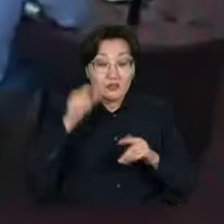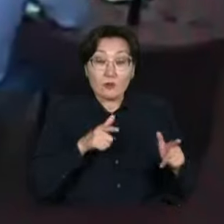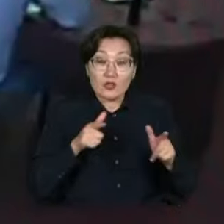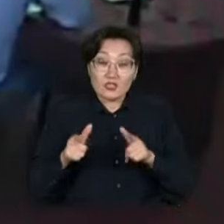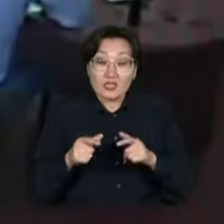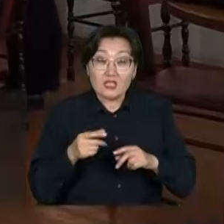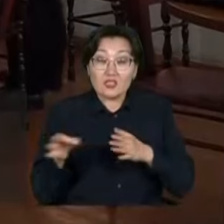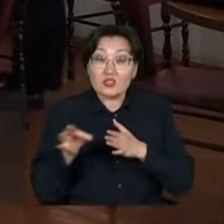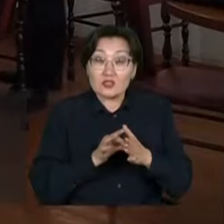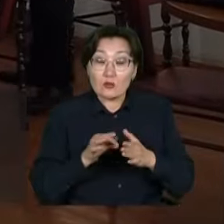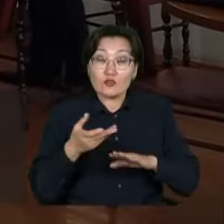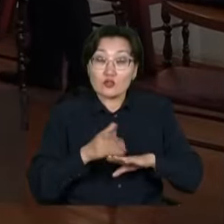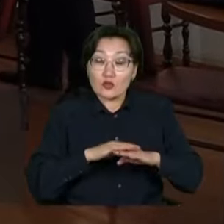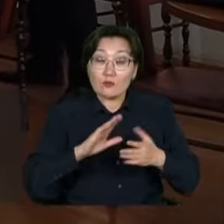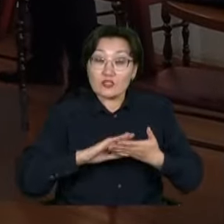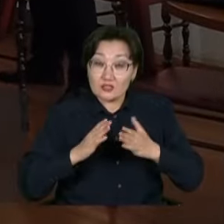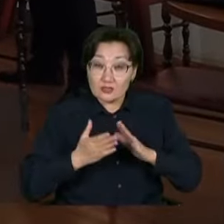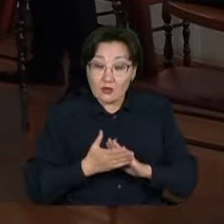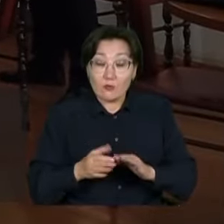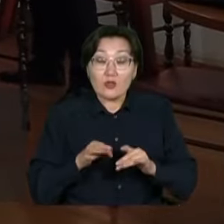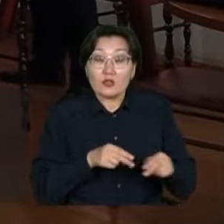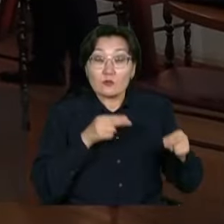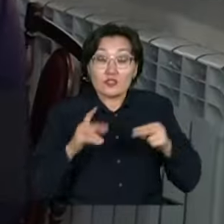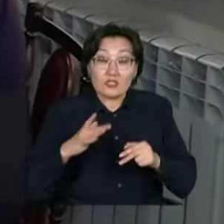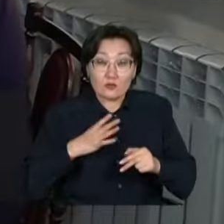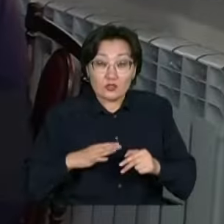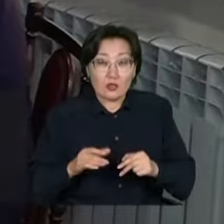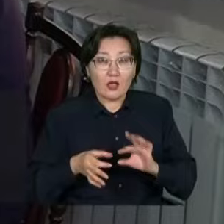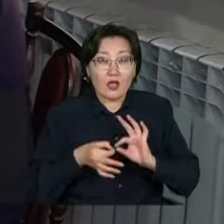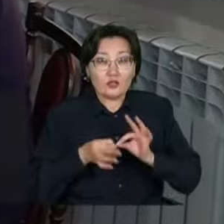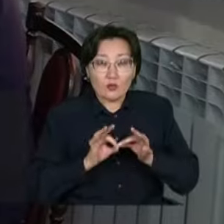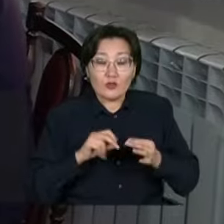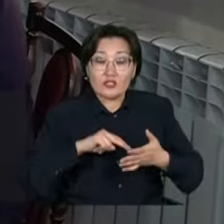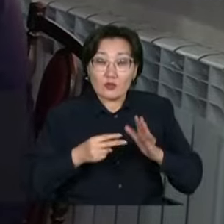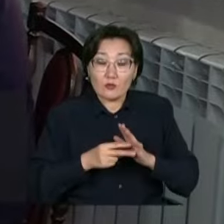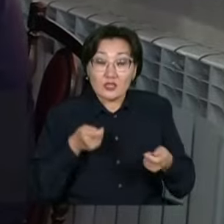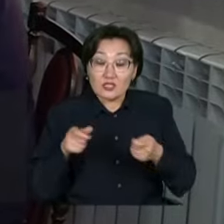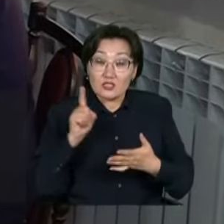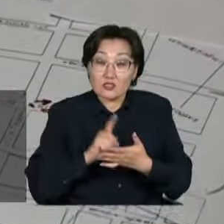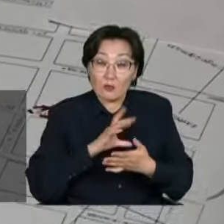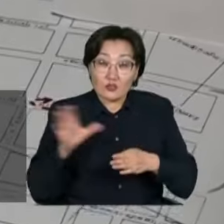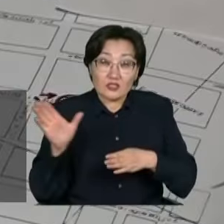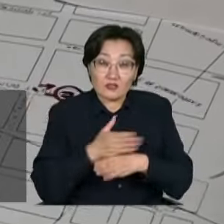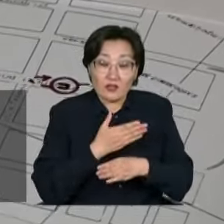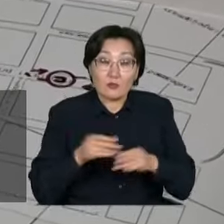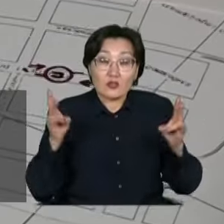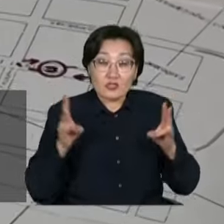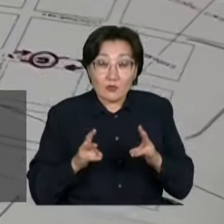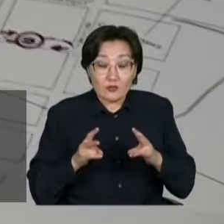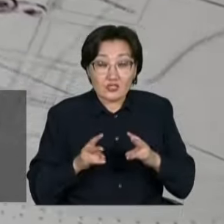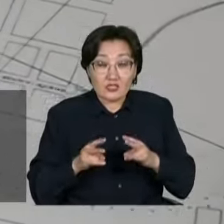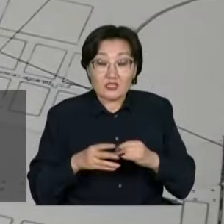подготовке к экстренным ситуациям. В этот раз прибывших ожидал особо сложный сценарий. Чиновники должны были устранять последствия